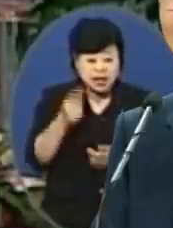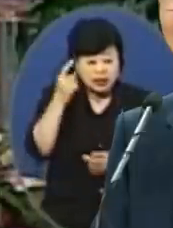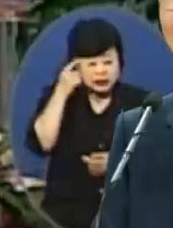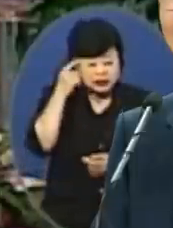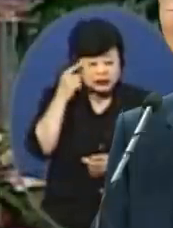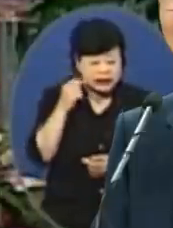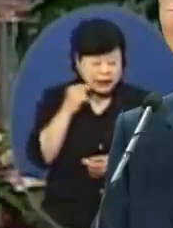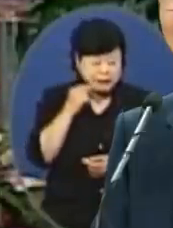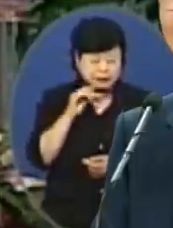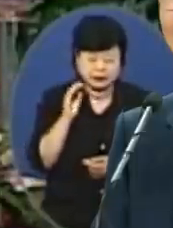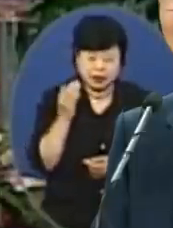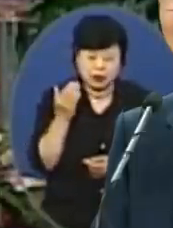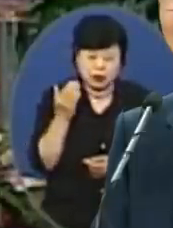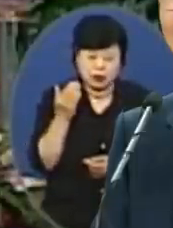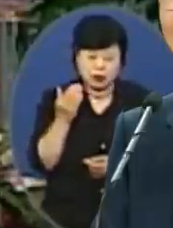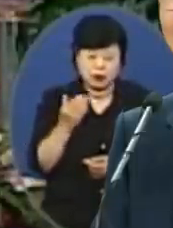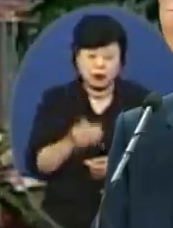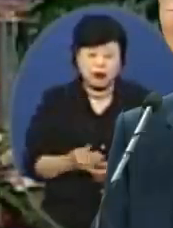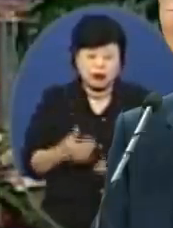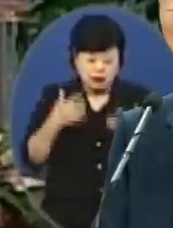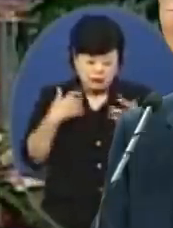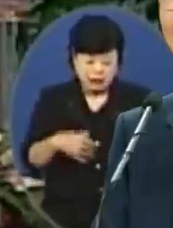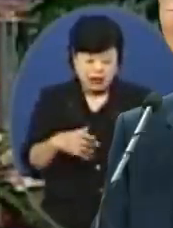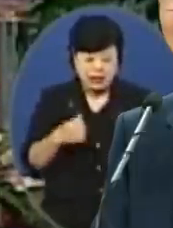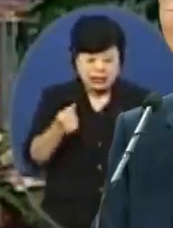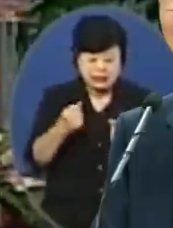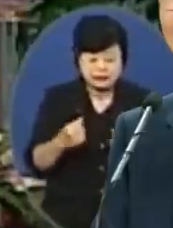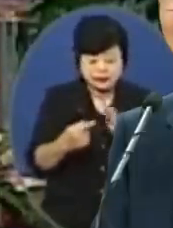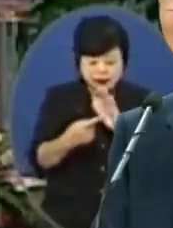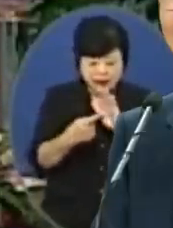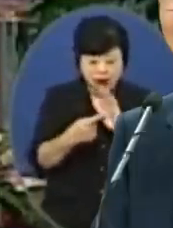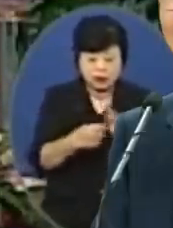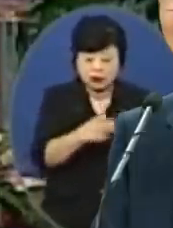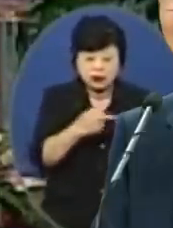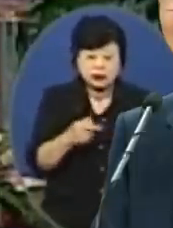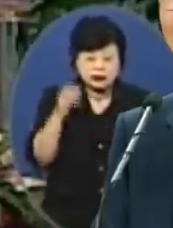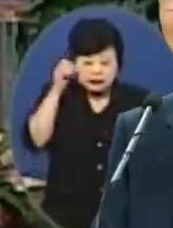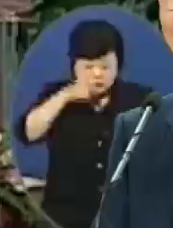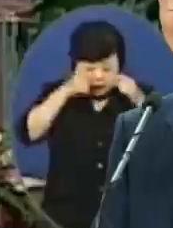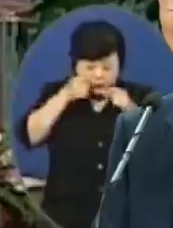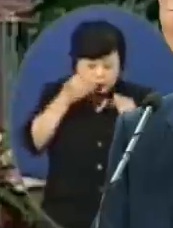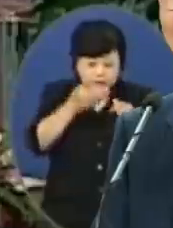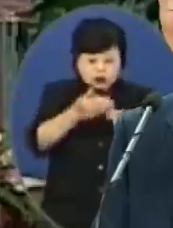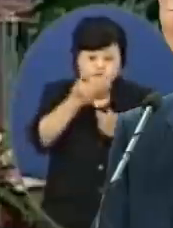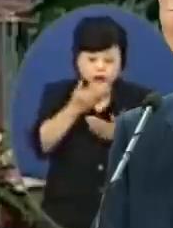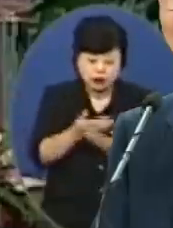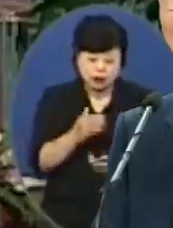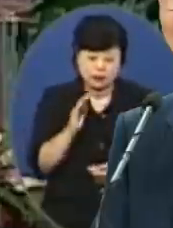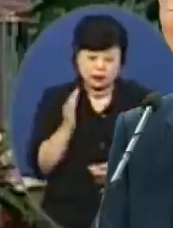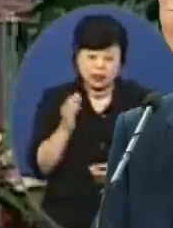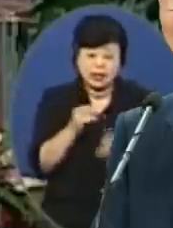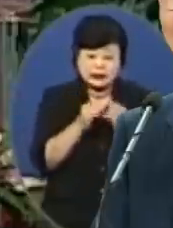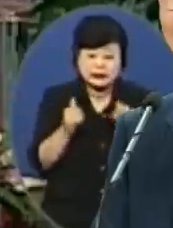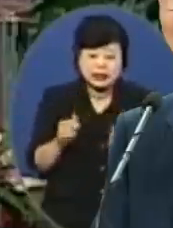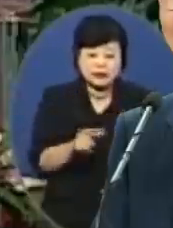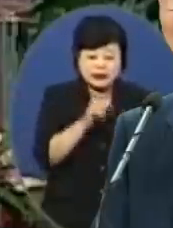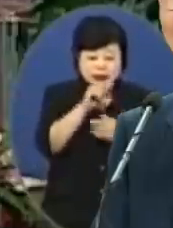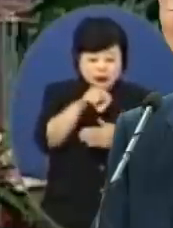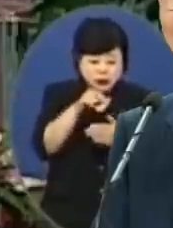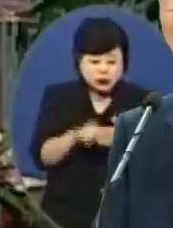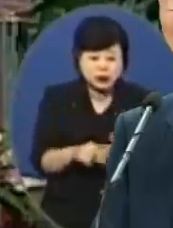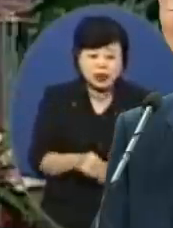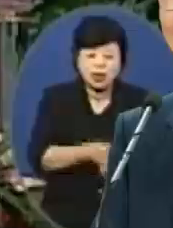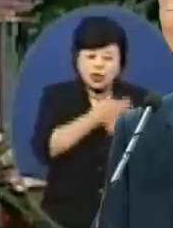정신적인 암이 되고 파괴력을 가지고 큰 슬픔을 가져오게 되는 것입니다. 인간의 삶의